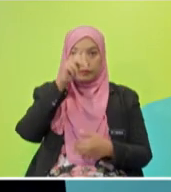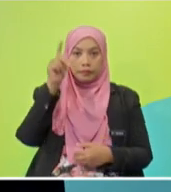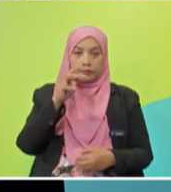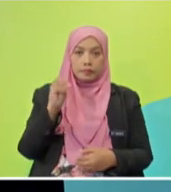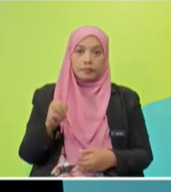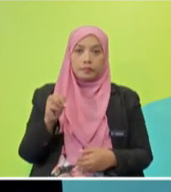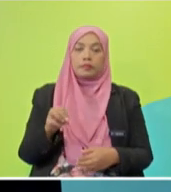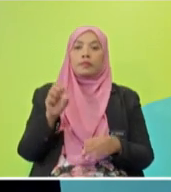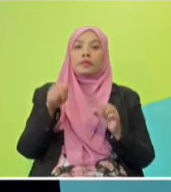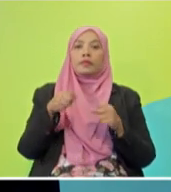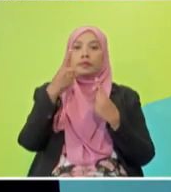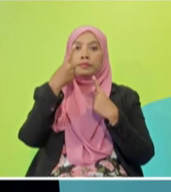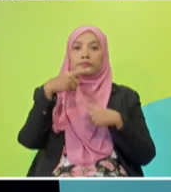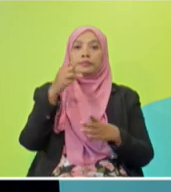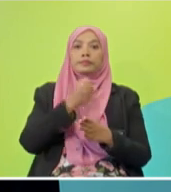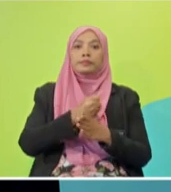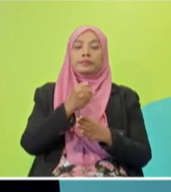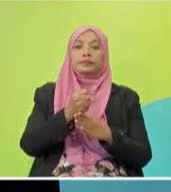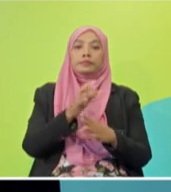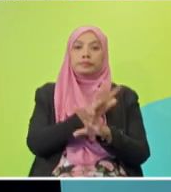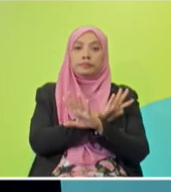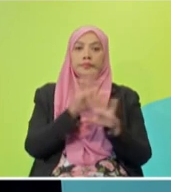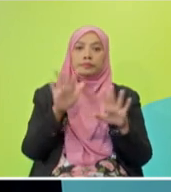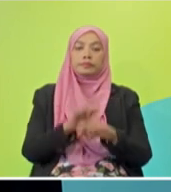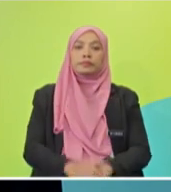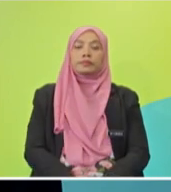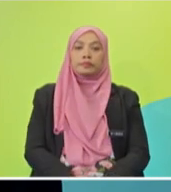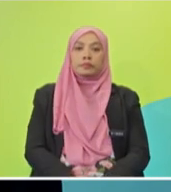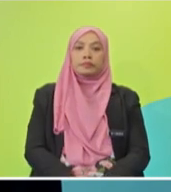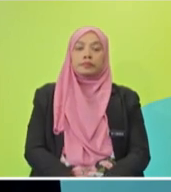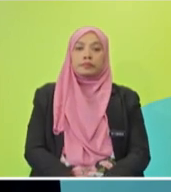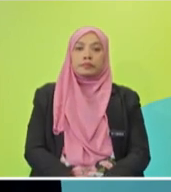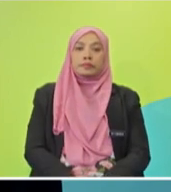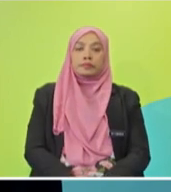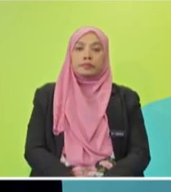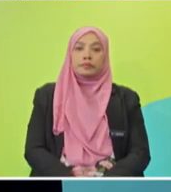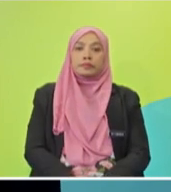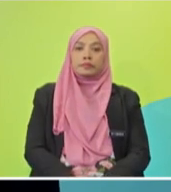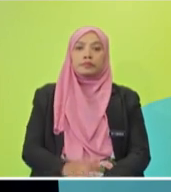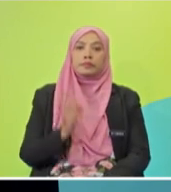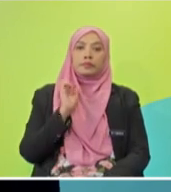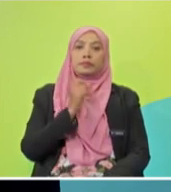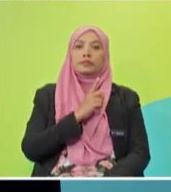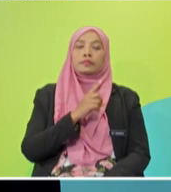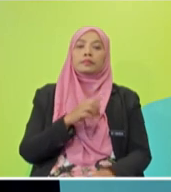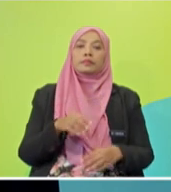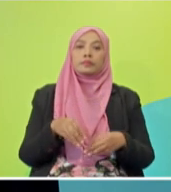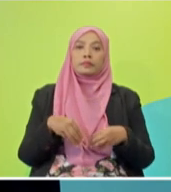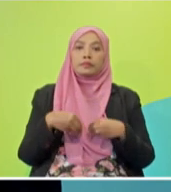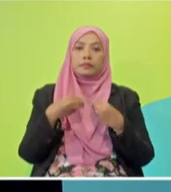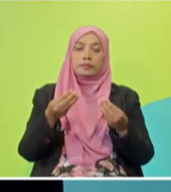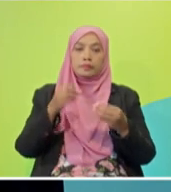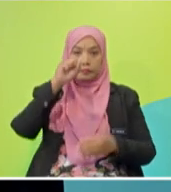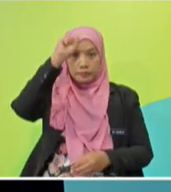kita ni lebih kepada soalan yang bersituasi. Okey. Kita tak bagi yang direct macam tadi kan, tak bagi dah yang terus je nombor